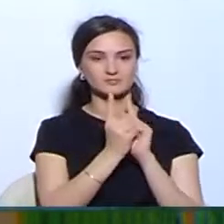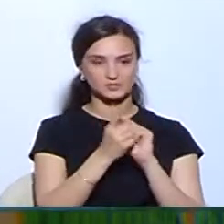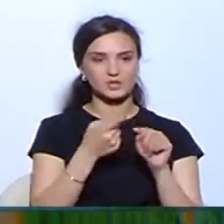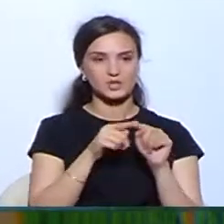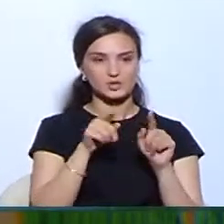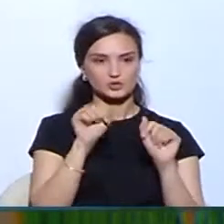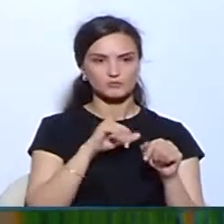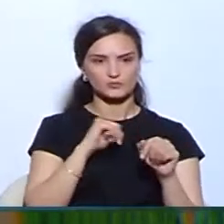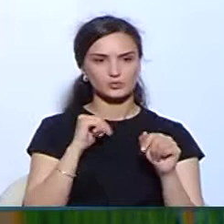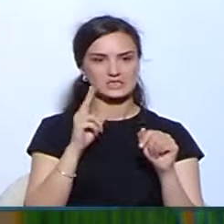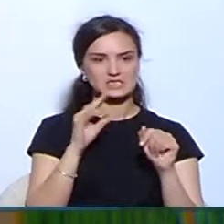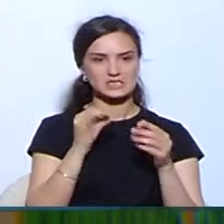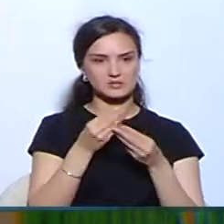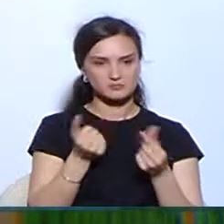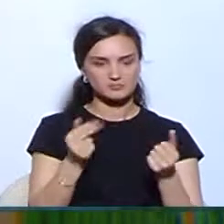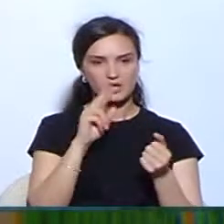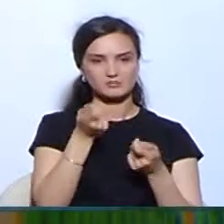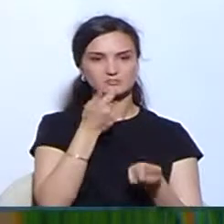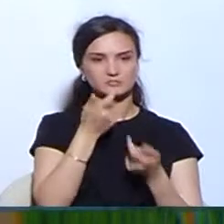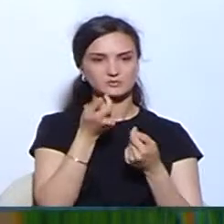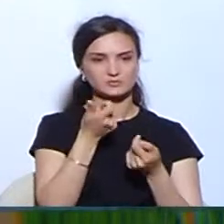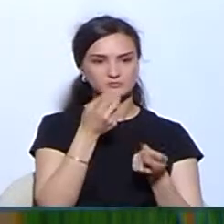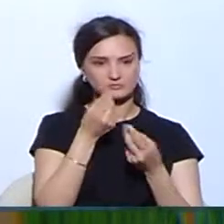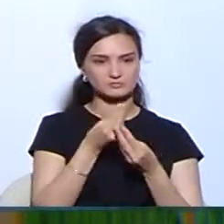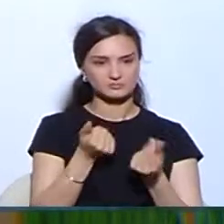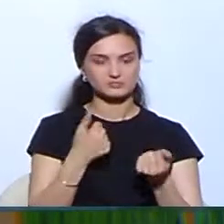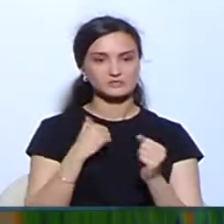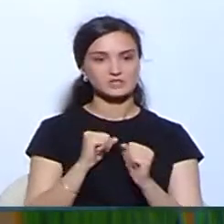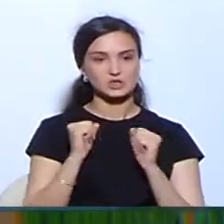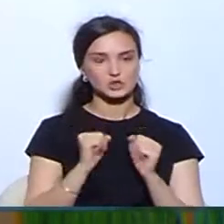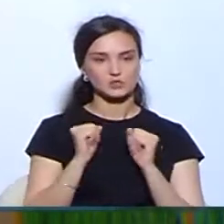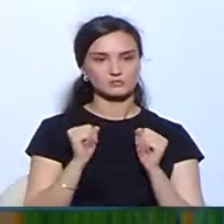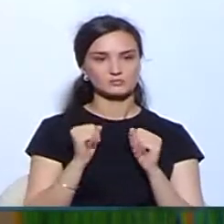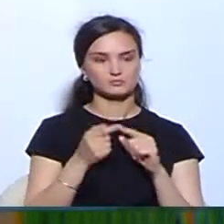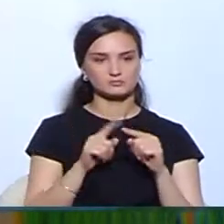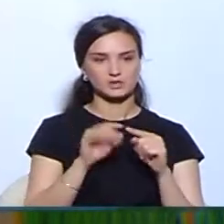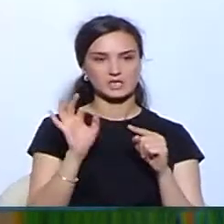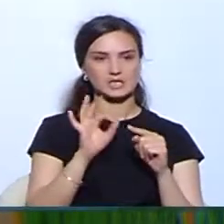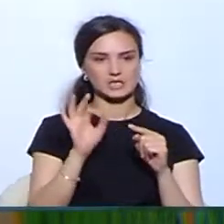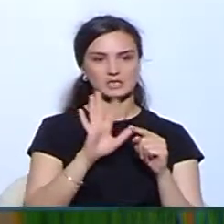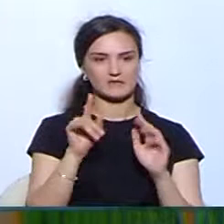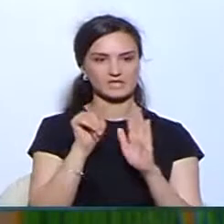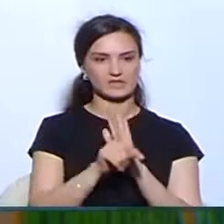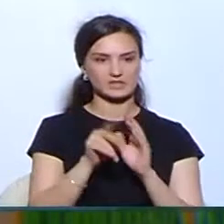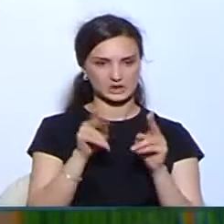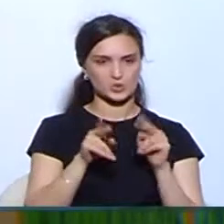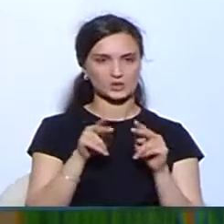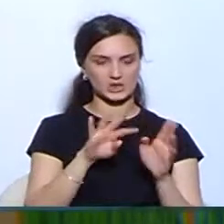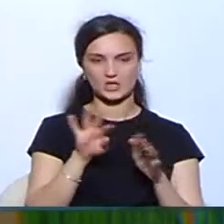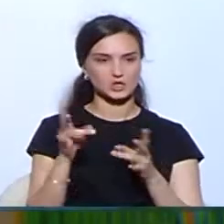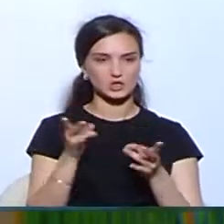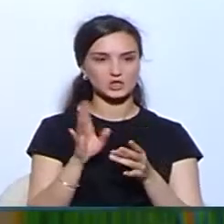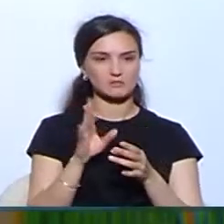თავისთავად გაიწოვოს მინიმალური მედიკამენტური ჩარევით და ჩვენ ვცდილობთ დავზოგოთ და არანაირად არ ვერევით ქირურგიულად. მაგრამ